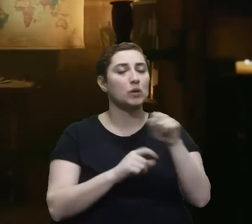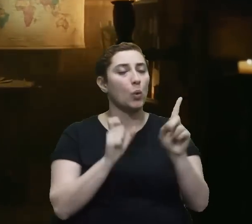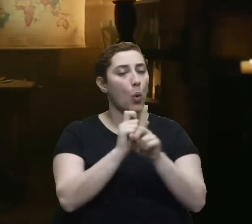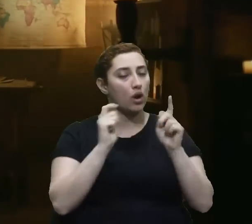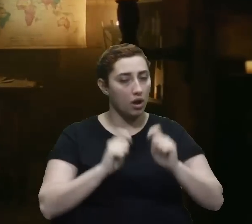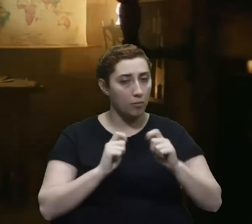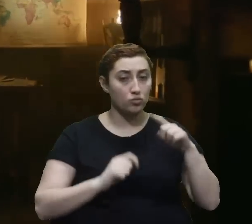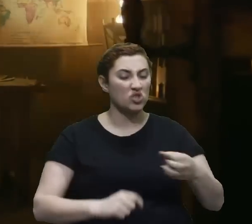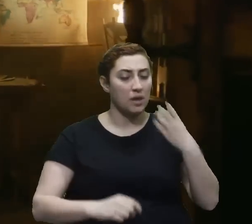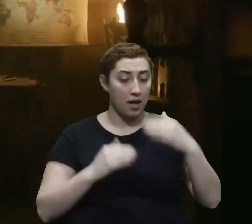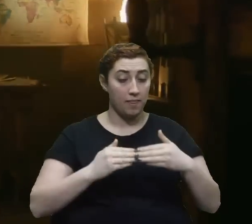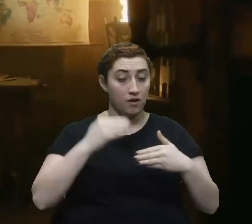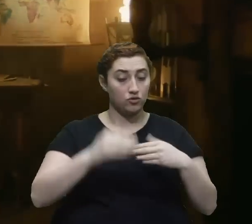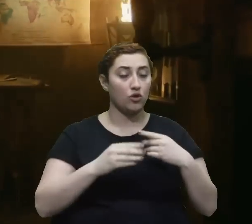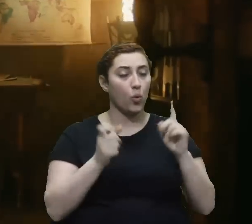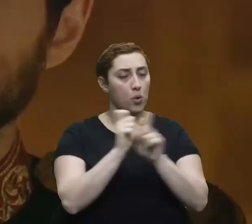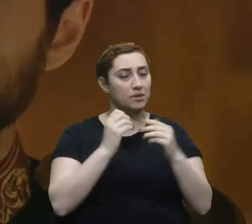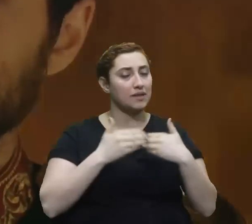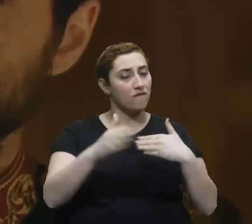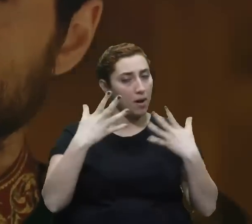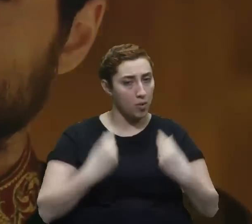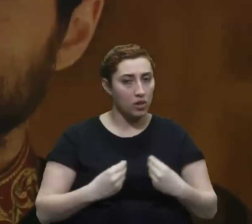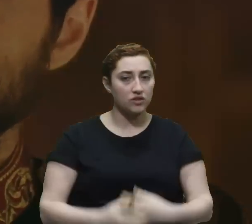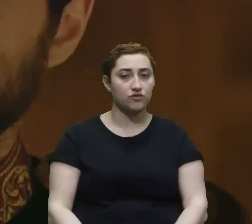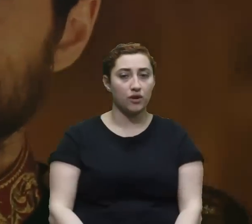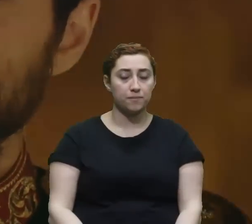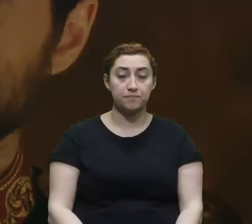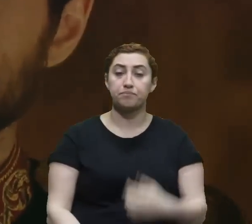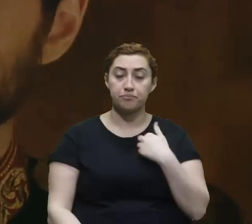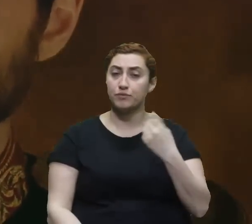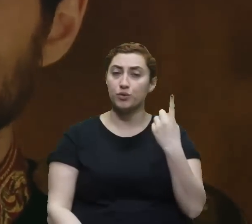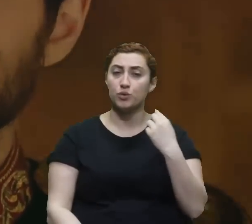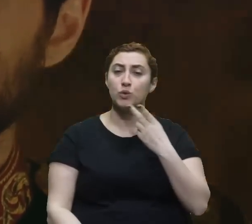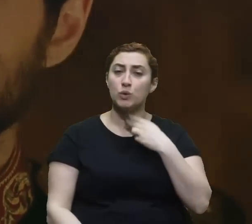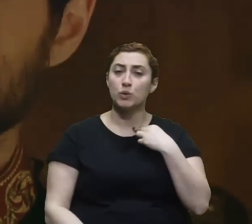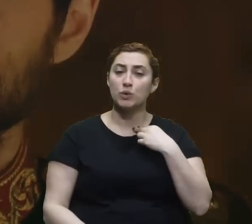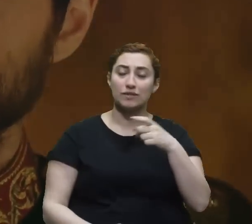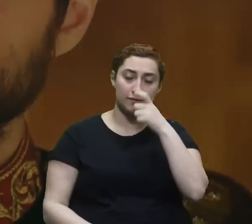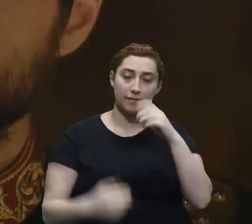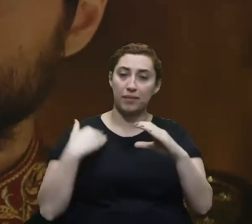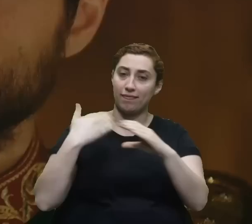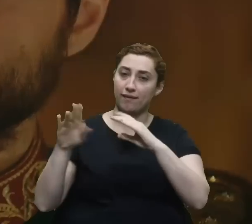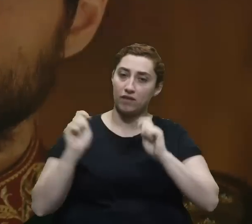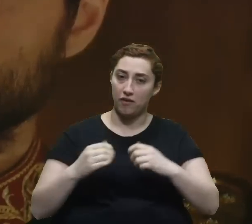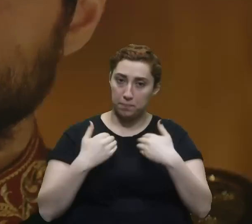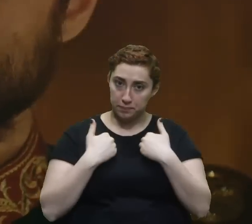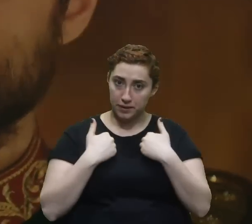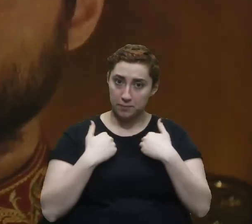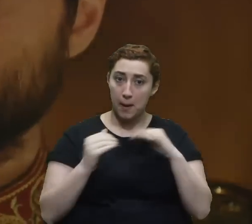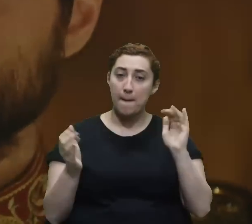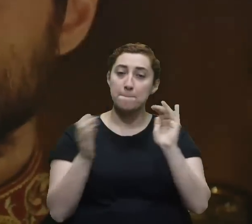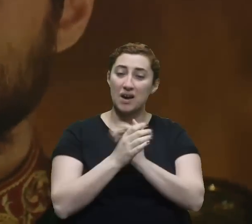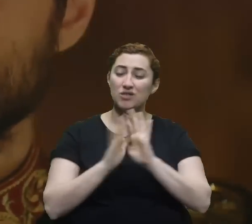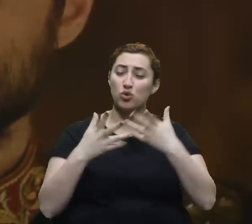sağladılar. Bu sabahtan itibaren de devam ediyorlar. Ben dün Rus çarına telgraf çektim.